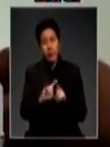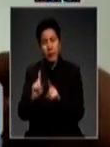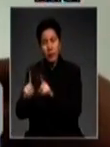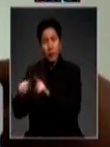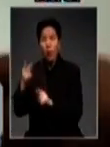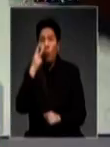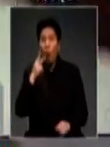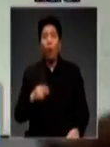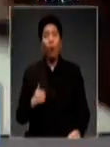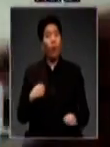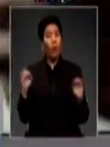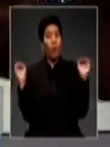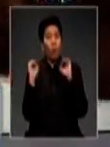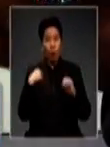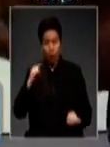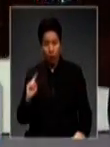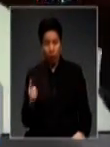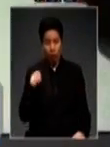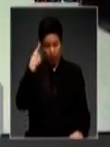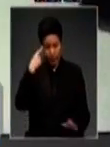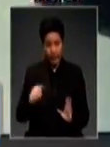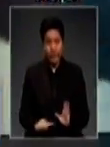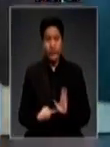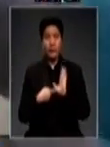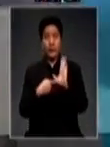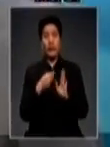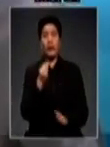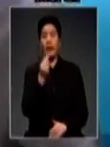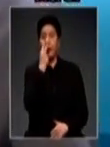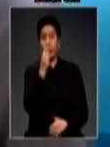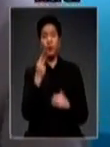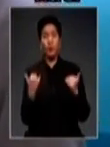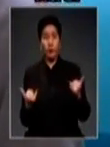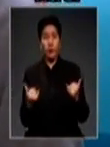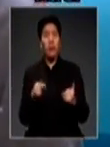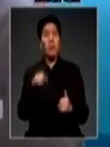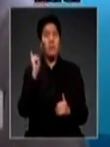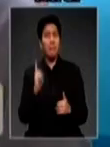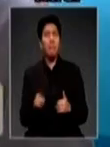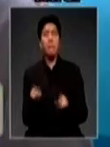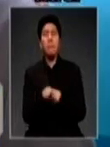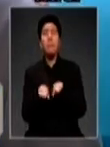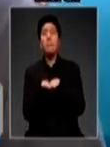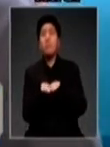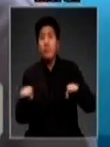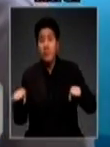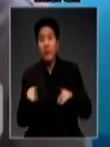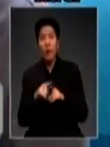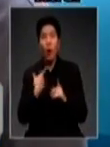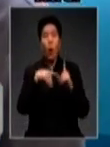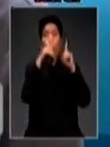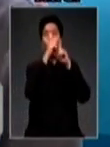ที่บางทีอาจจะไม่เคยเห็นแล้วก็รวบรวมข้อนี้มานำเสนอให้ด้วยครับเราเป็นแพลตฟอร์มที่รวบรวมทัว